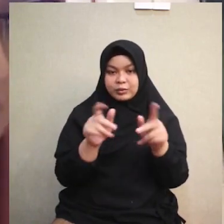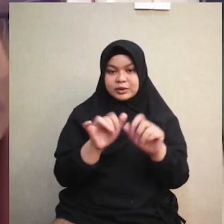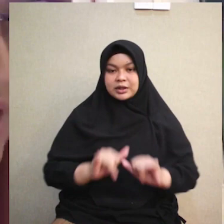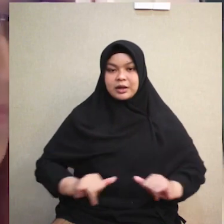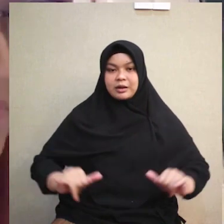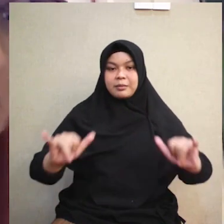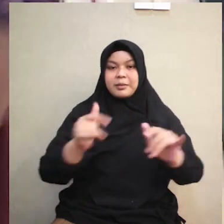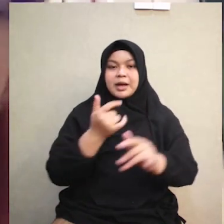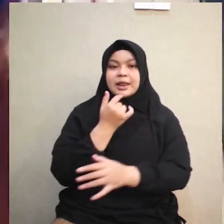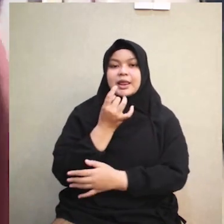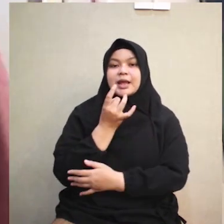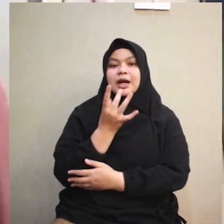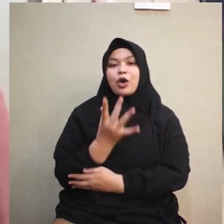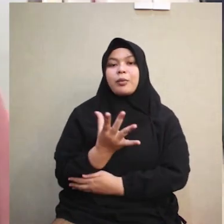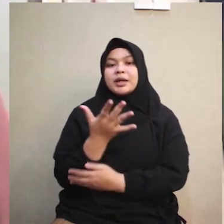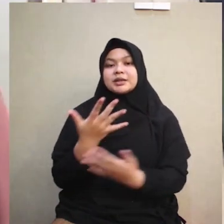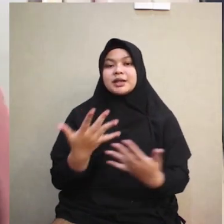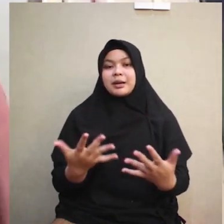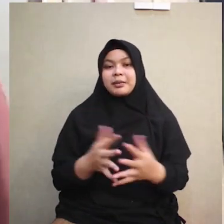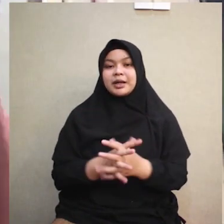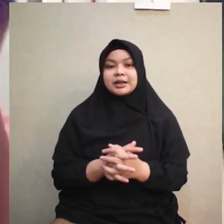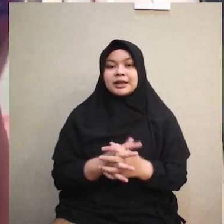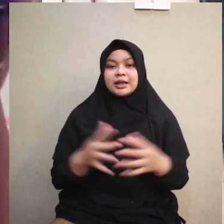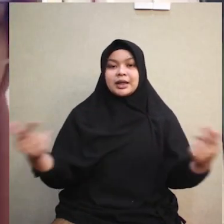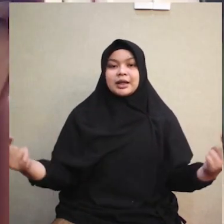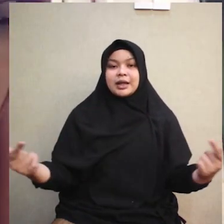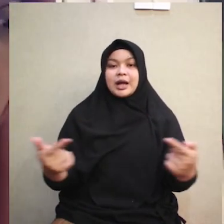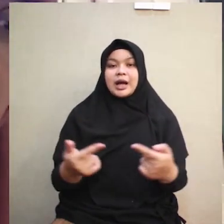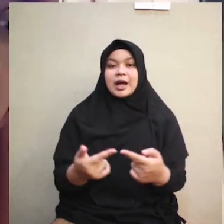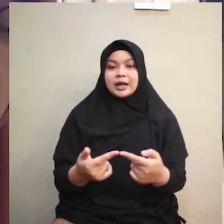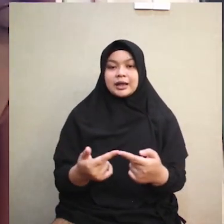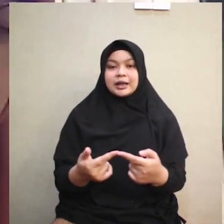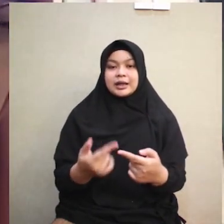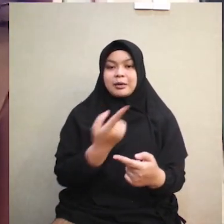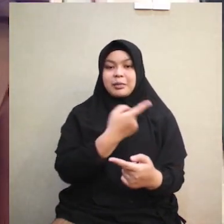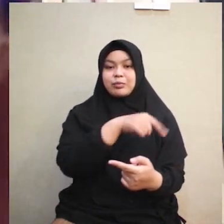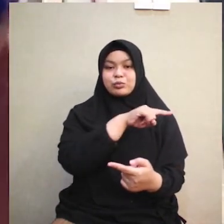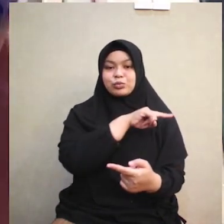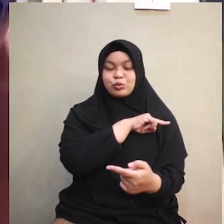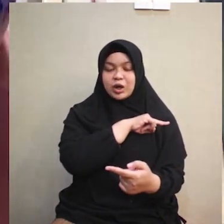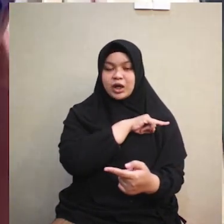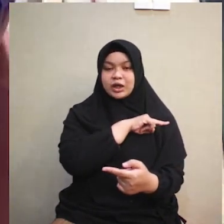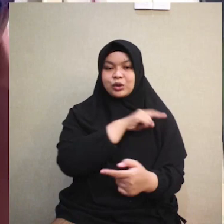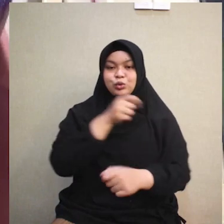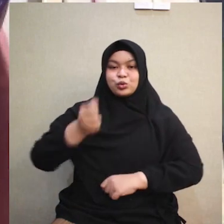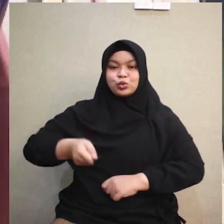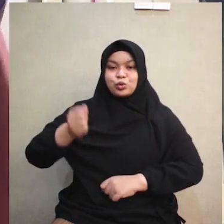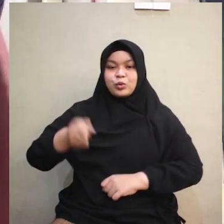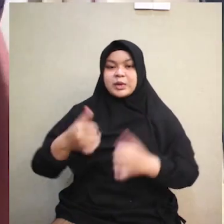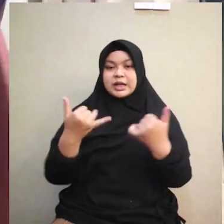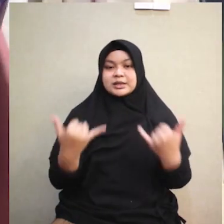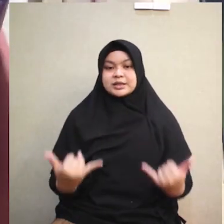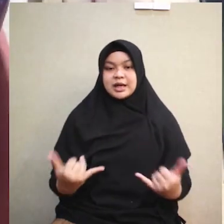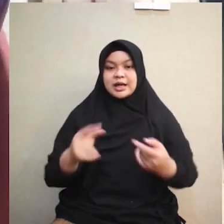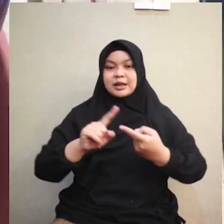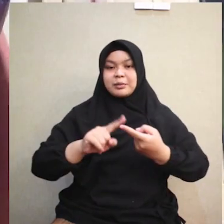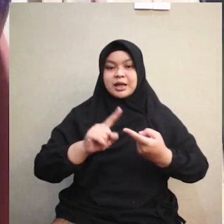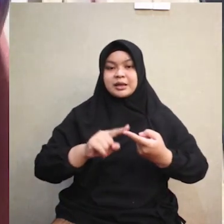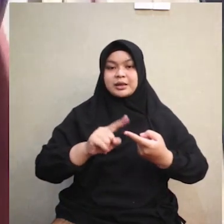rekomendasi Mas terkait dengan tiga kapasisi ya dan sekarang saat ini teman-teman